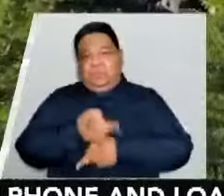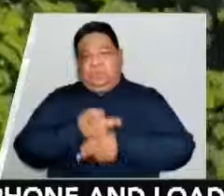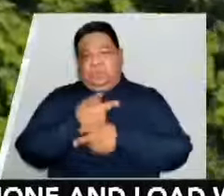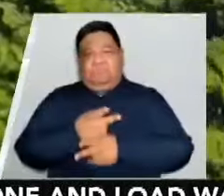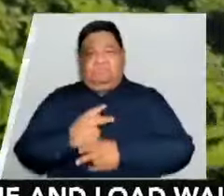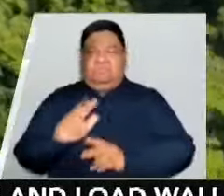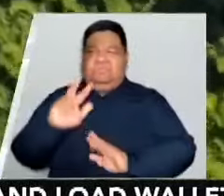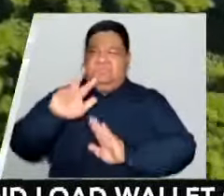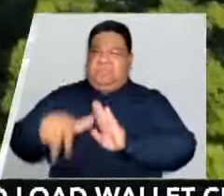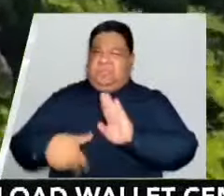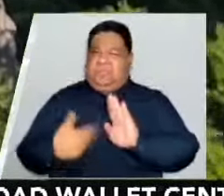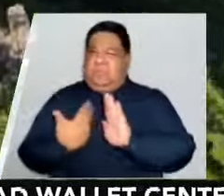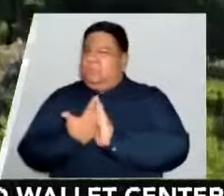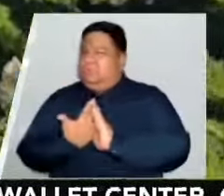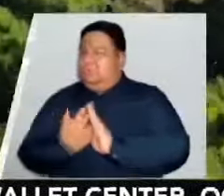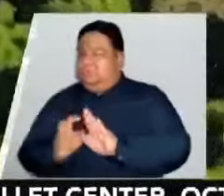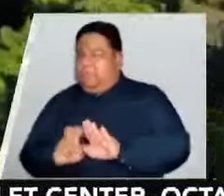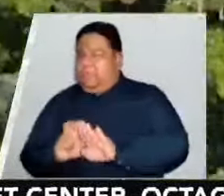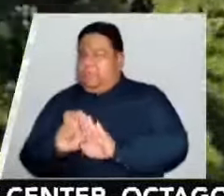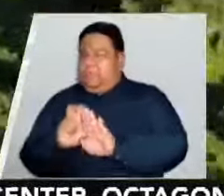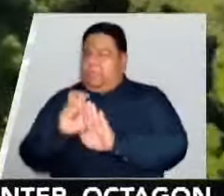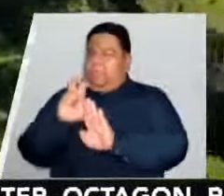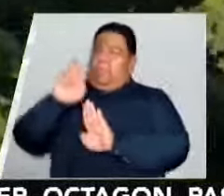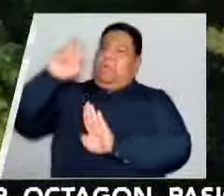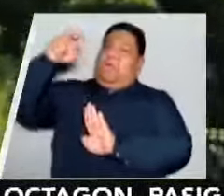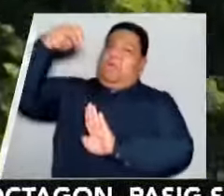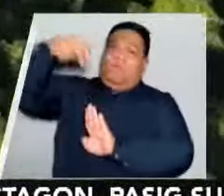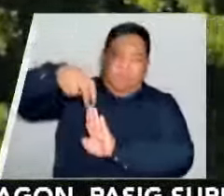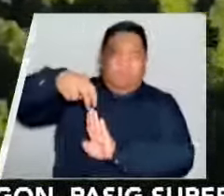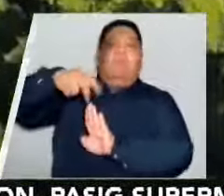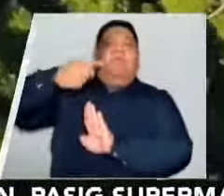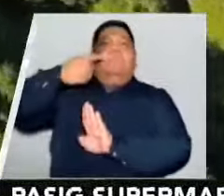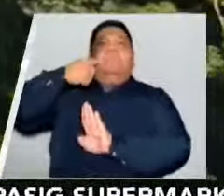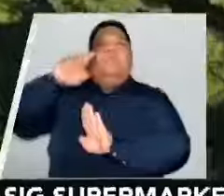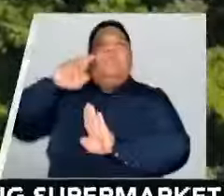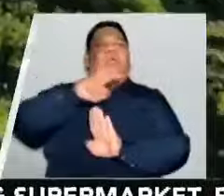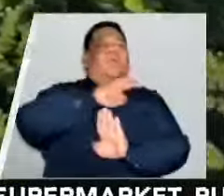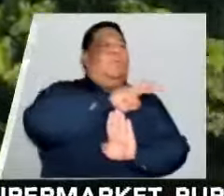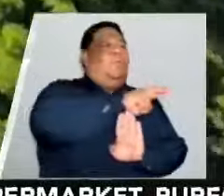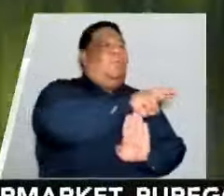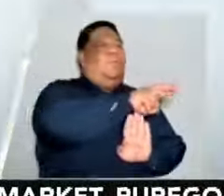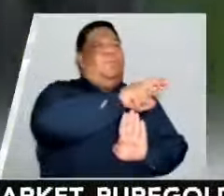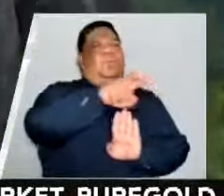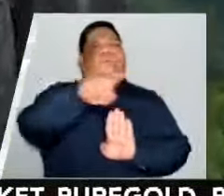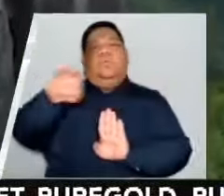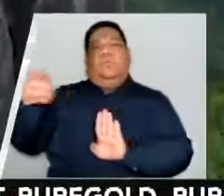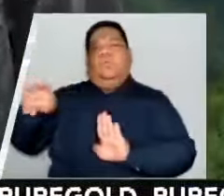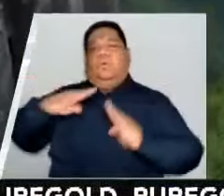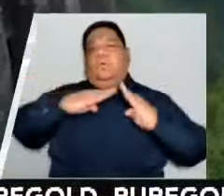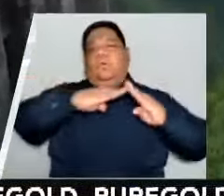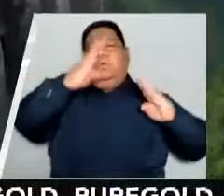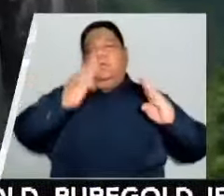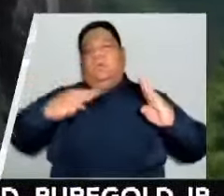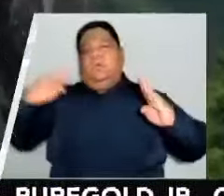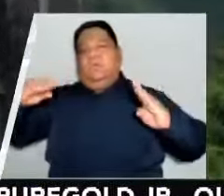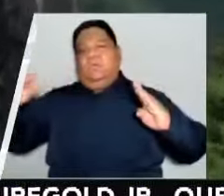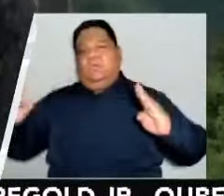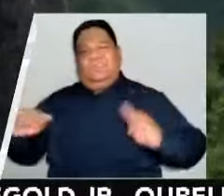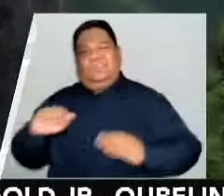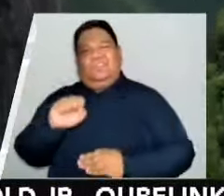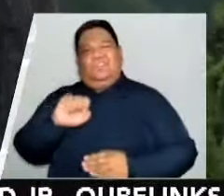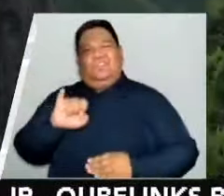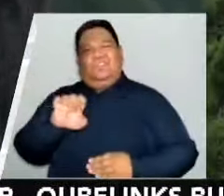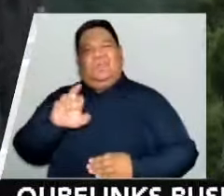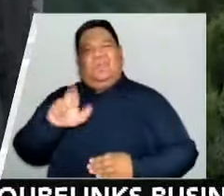summit, mabibighani sa panoramic view ng Sierra Madre. Mag-pose na nakaupo, kunwaring